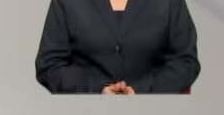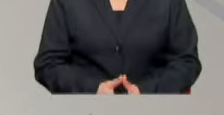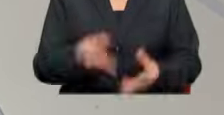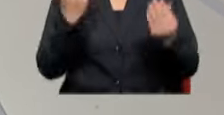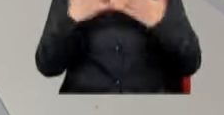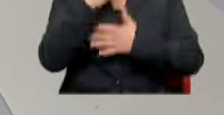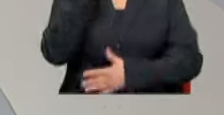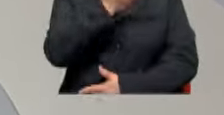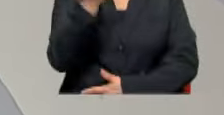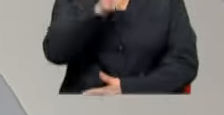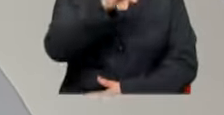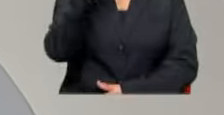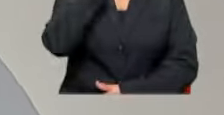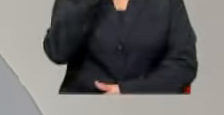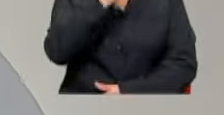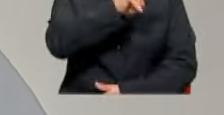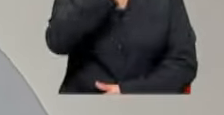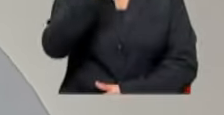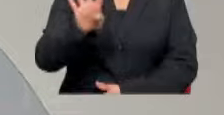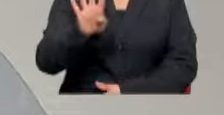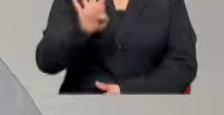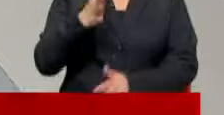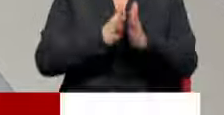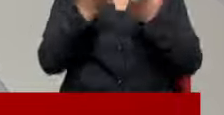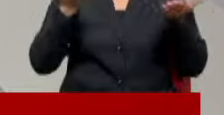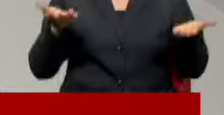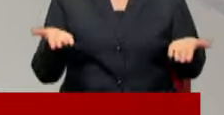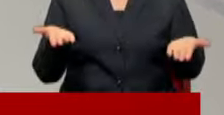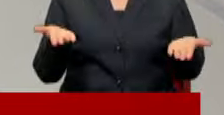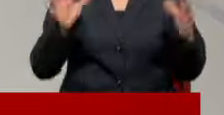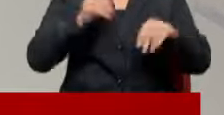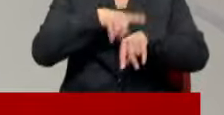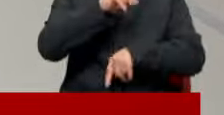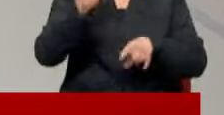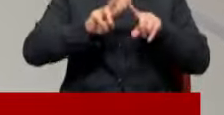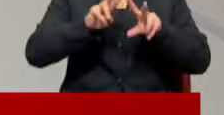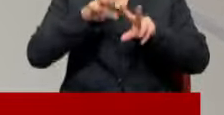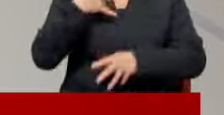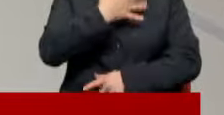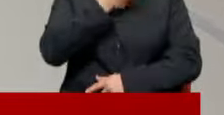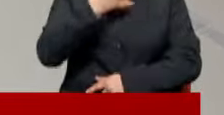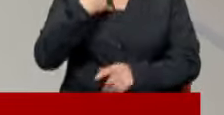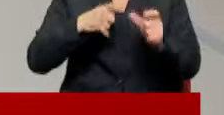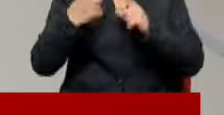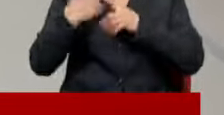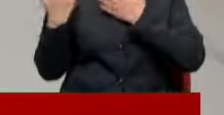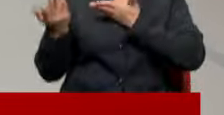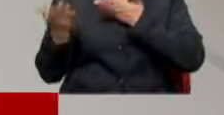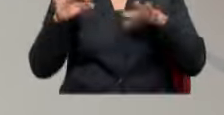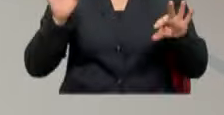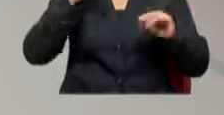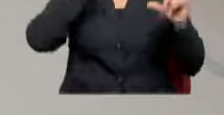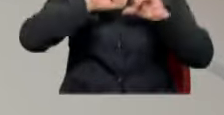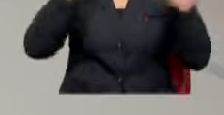İyi akşamlar efendim. 29 Ekim 2024 Salı. Saat 19. Lavana Haber'desiniz. Ben Selçuk Tepeli.